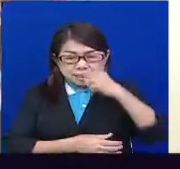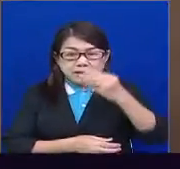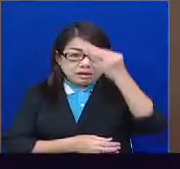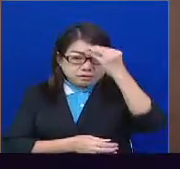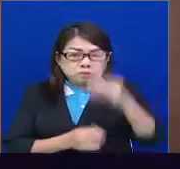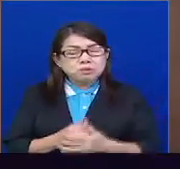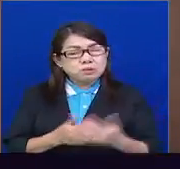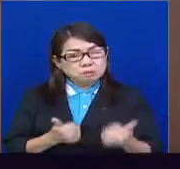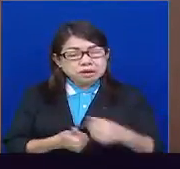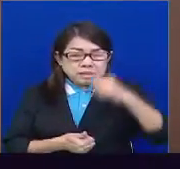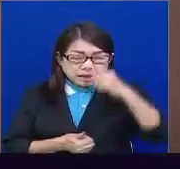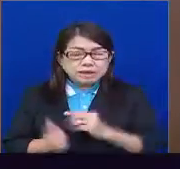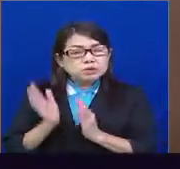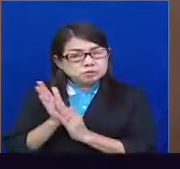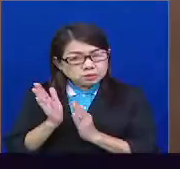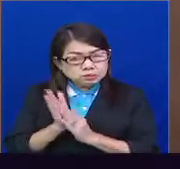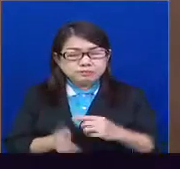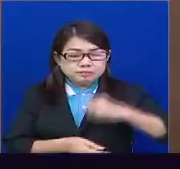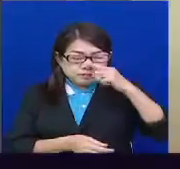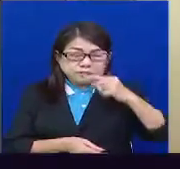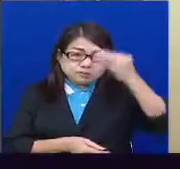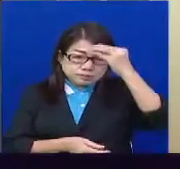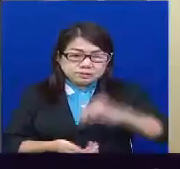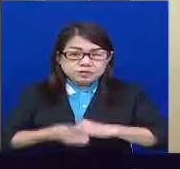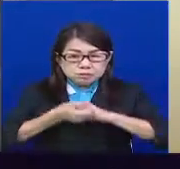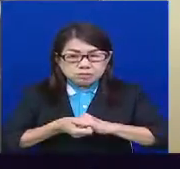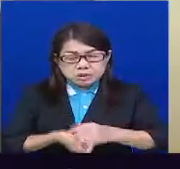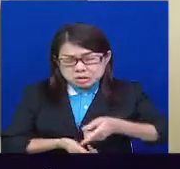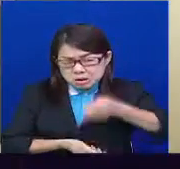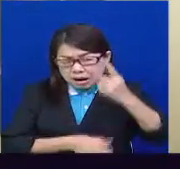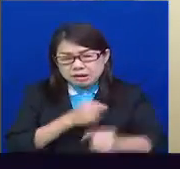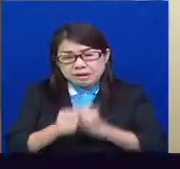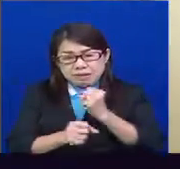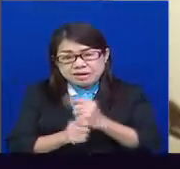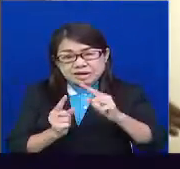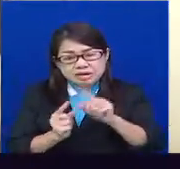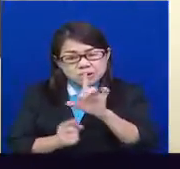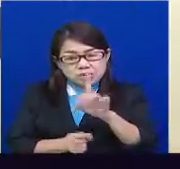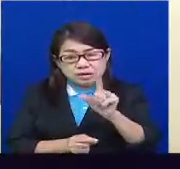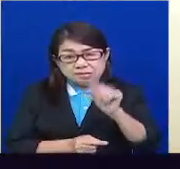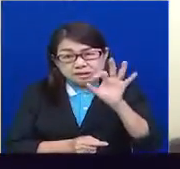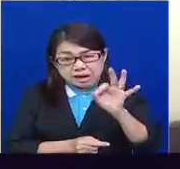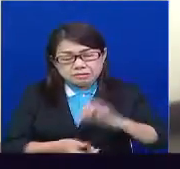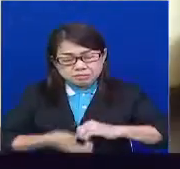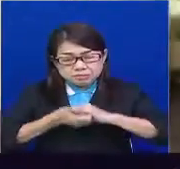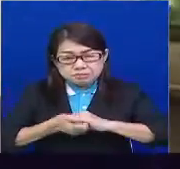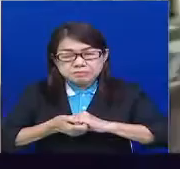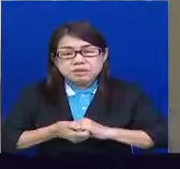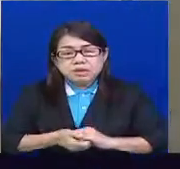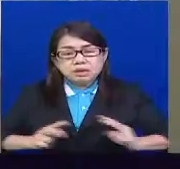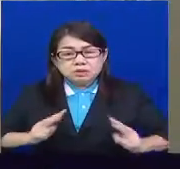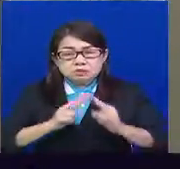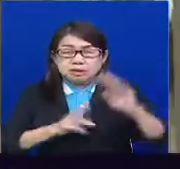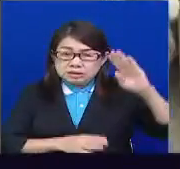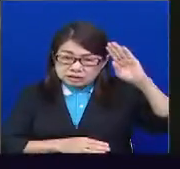ที่ได้ดำเนินการมาจนเข้าสู่ปีที่ 129โดยเฉพาะความสัมพันธ์และความร่วมมือระหว่างกระทรวงกลาโหมพร้อมขอให้